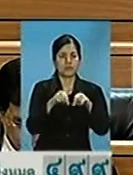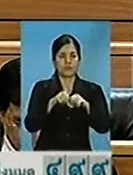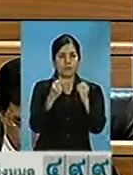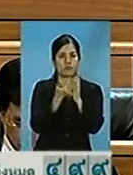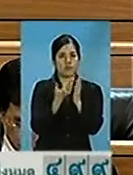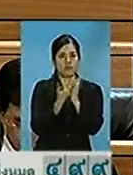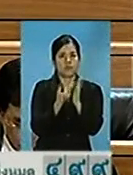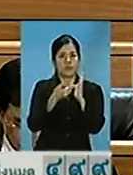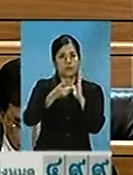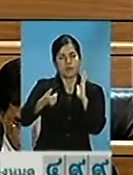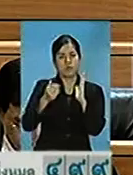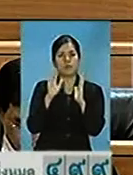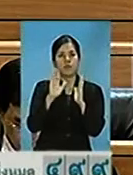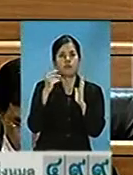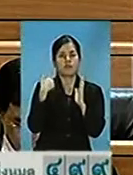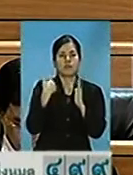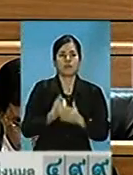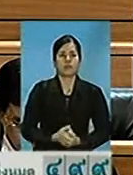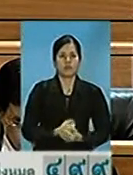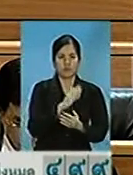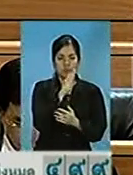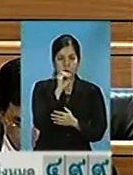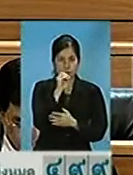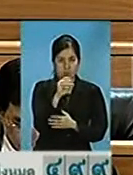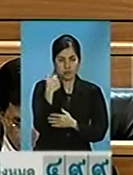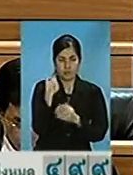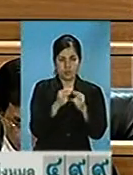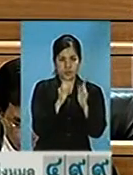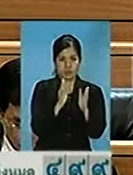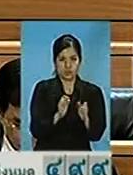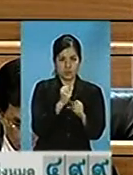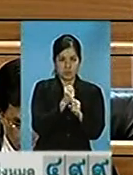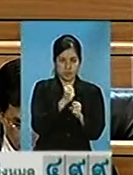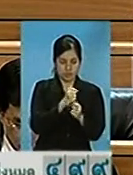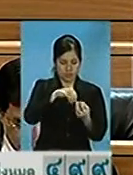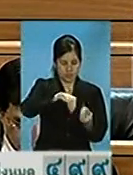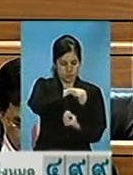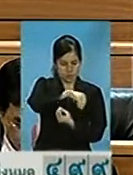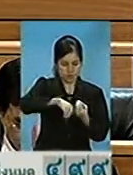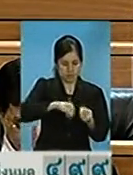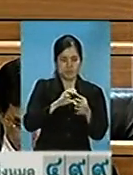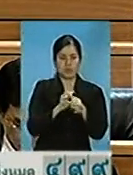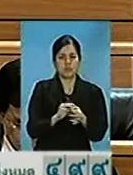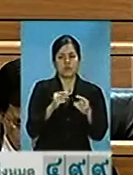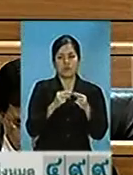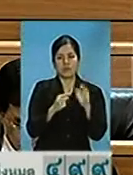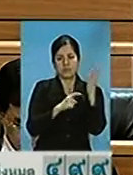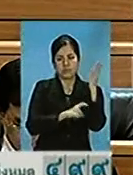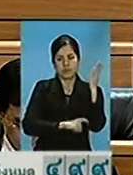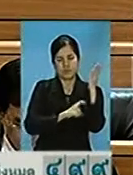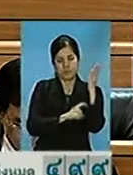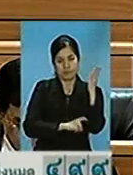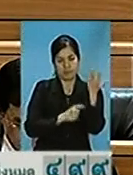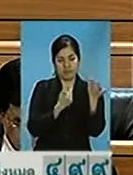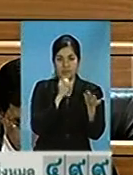ใช้แต่ว่าถ้าเกิดพอท่านบอกว่าผู้ที่ทำธุรกิจเกี่ยวกับยางพาราเนี่ยบางที